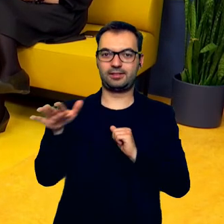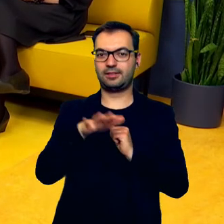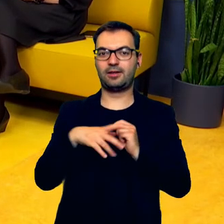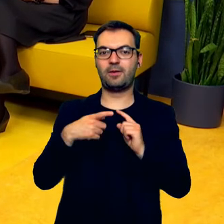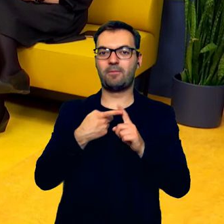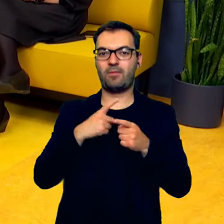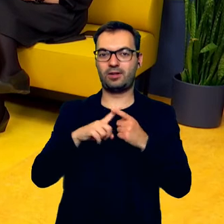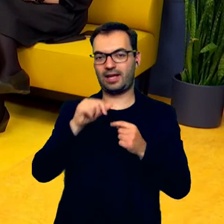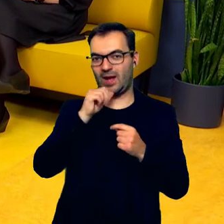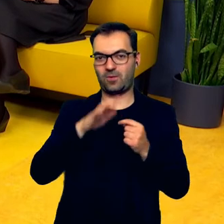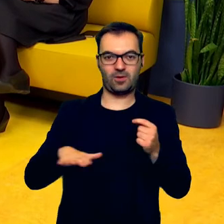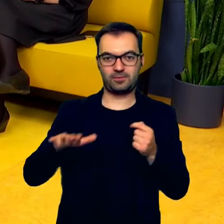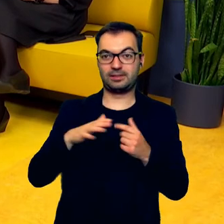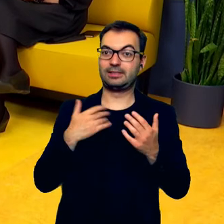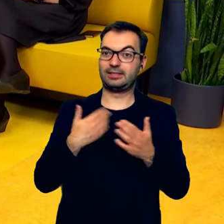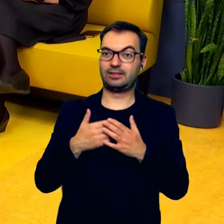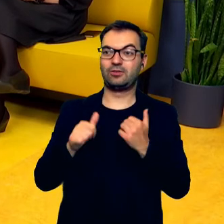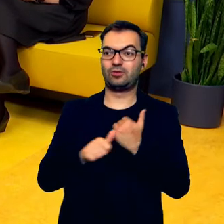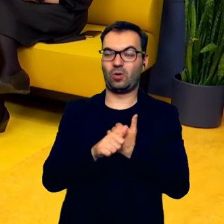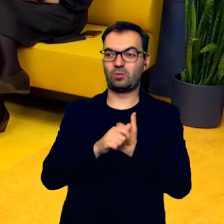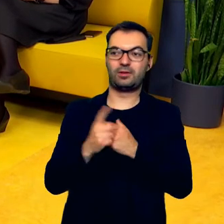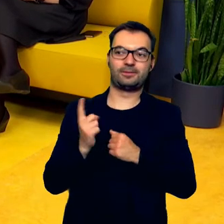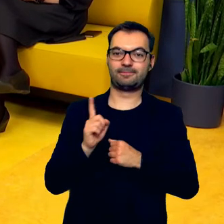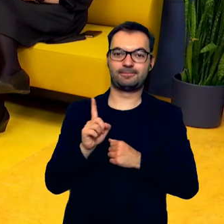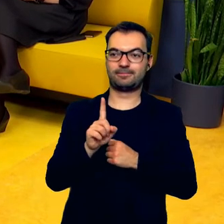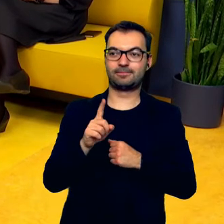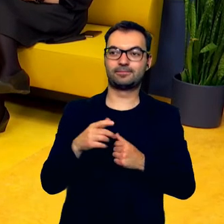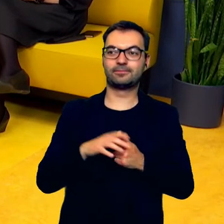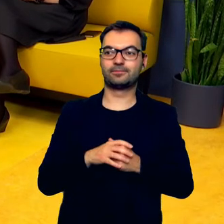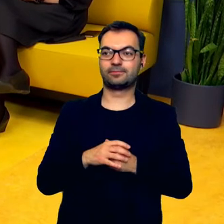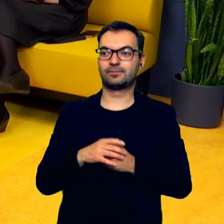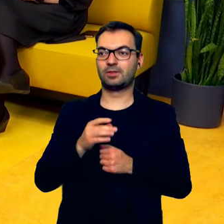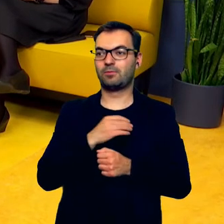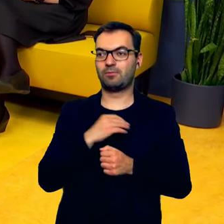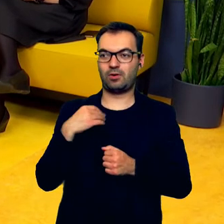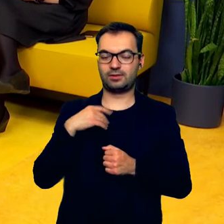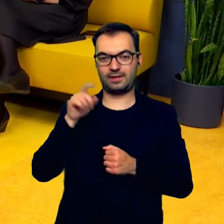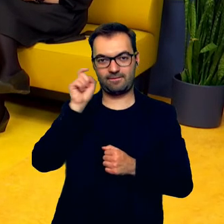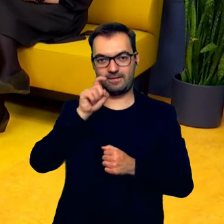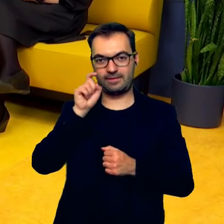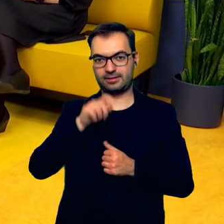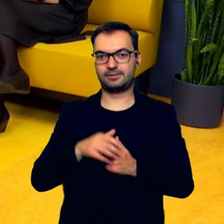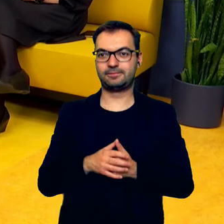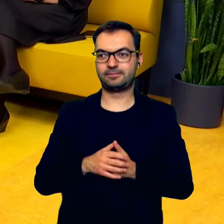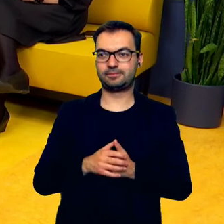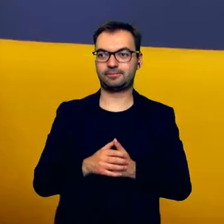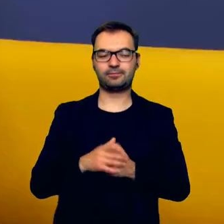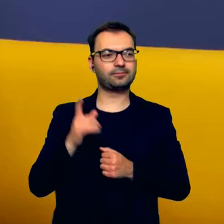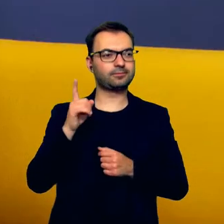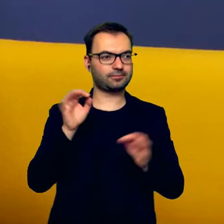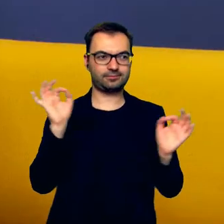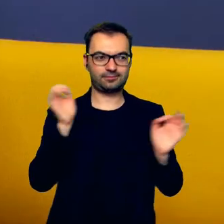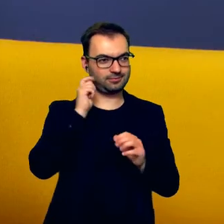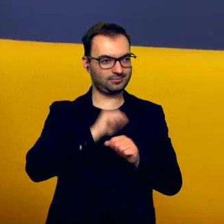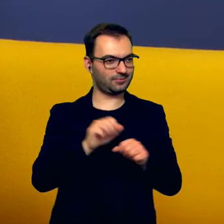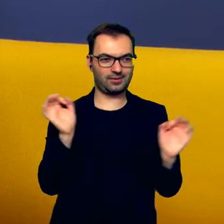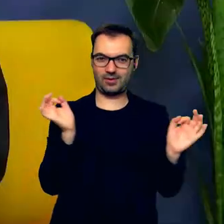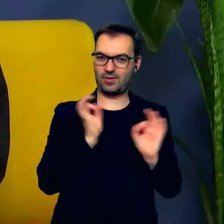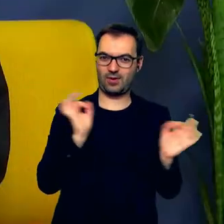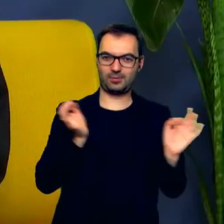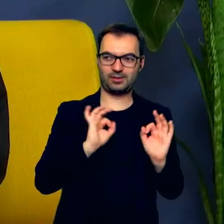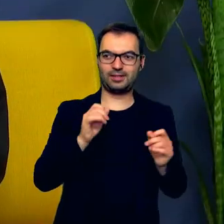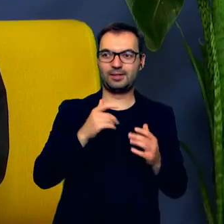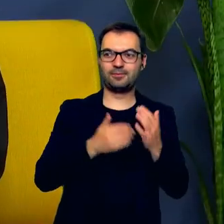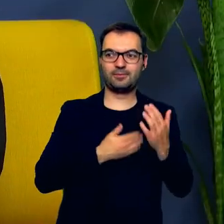scenie politycznej i z tym dokumentem idzie do polskiego wywiadu. Ale ona jest okropna, ta kobieta, bo